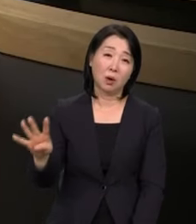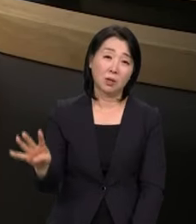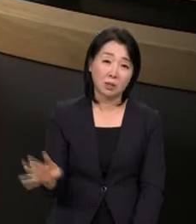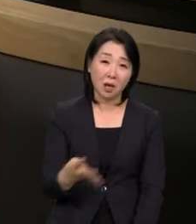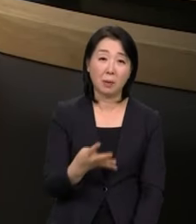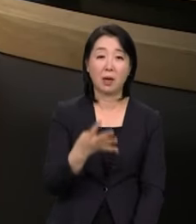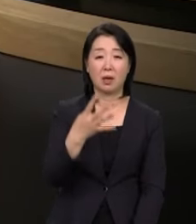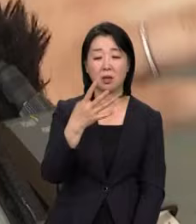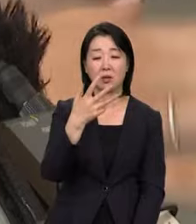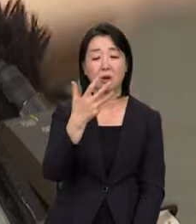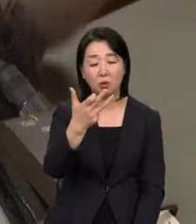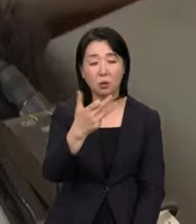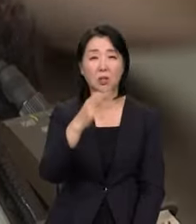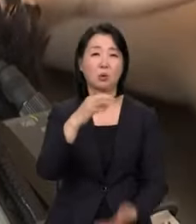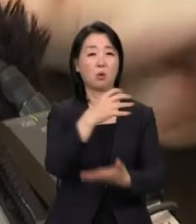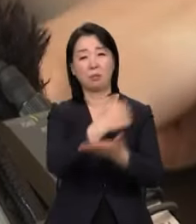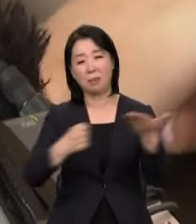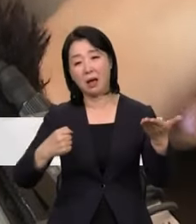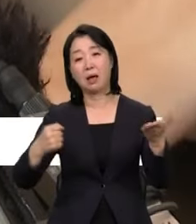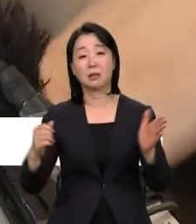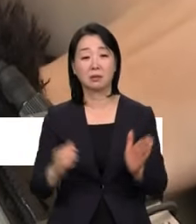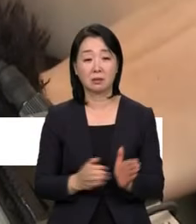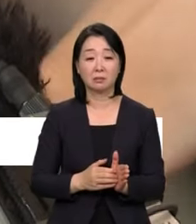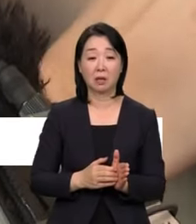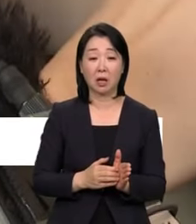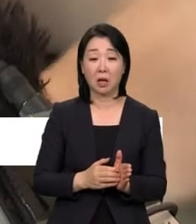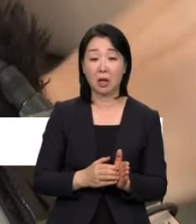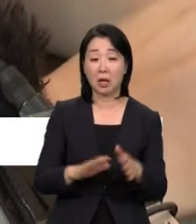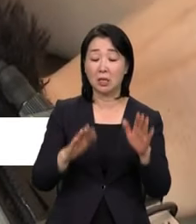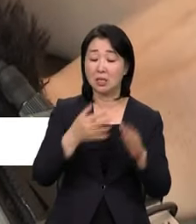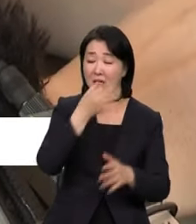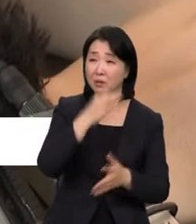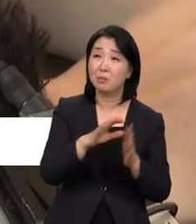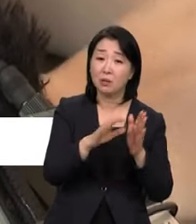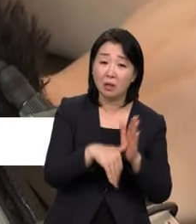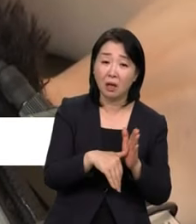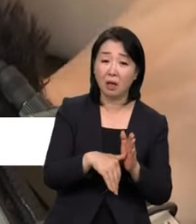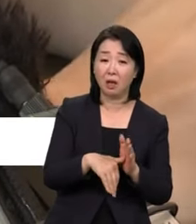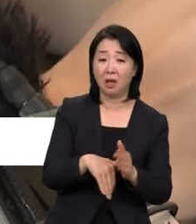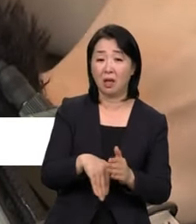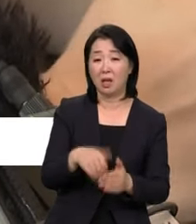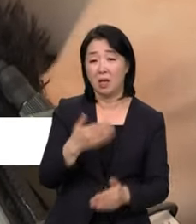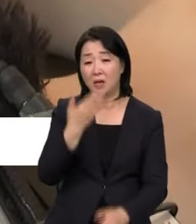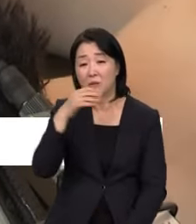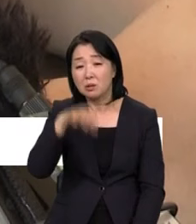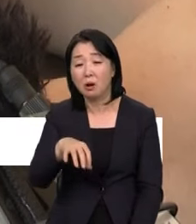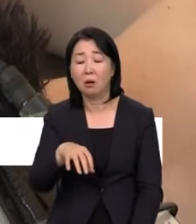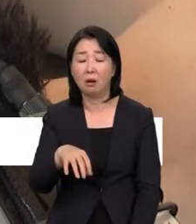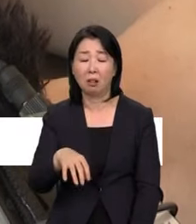원을 뜯겼습니다. 박대기는 아주 힘드시게 막 거기 막 음식점인데